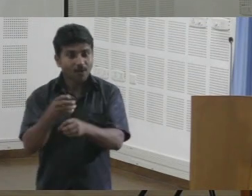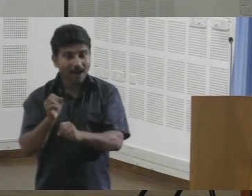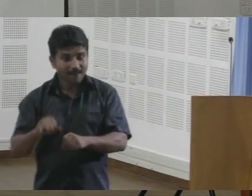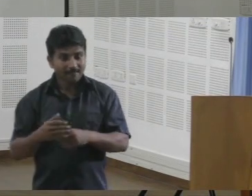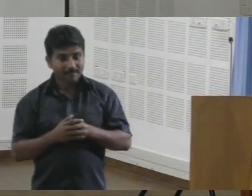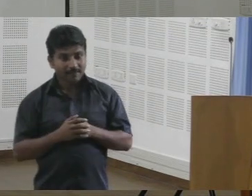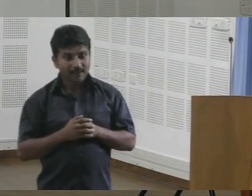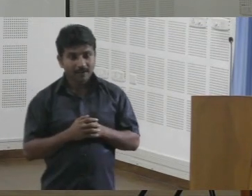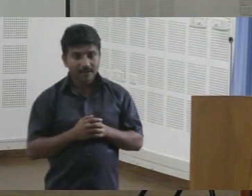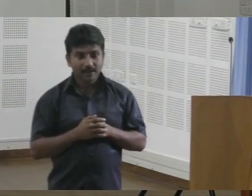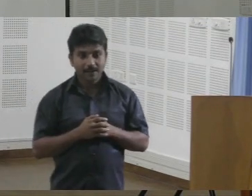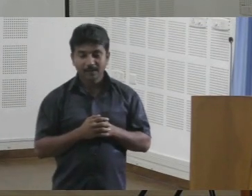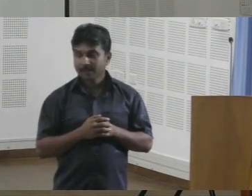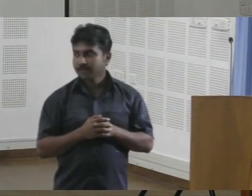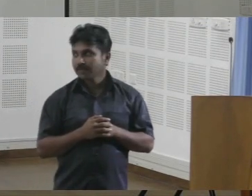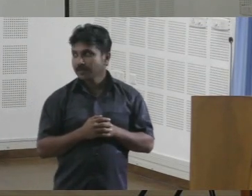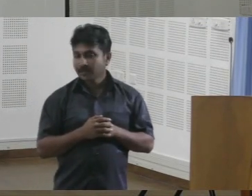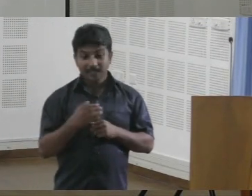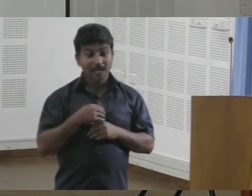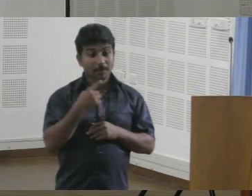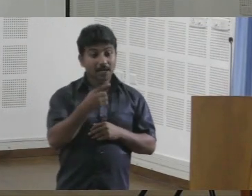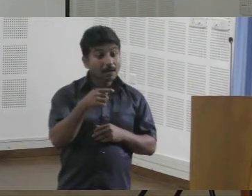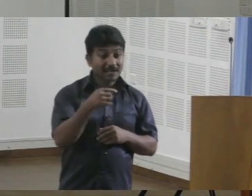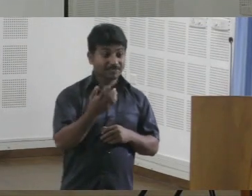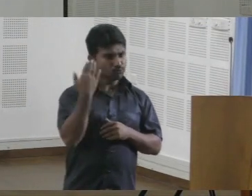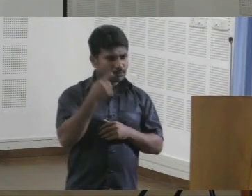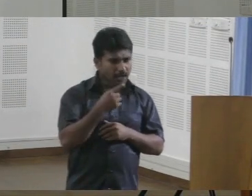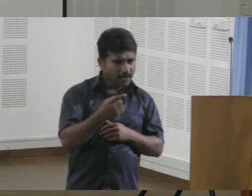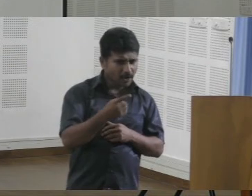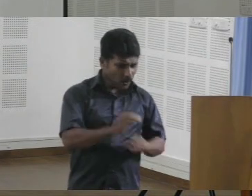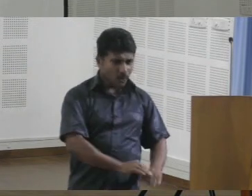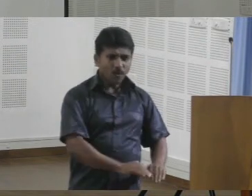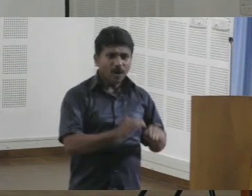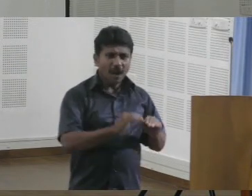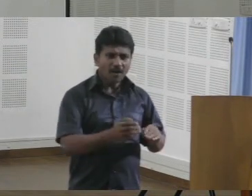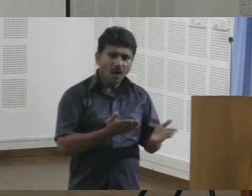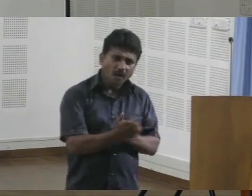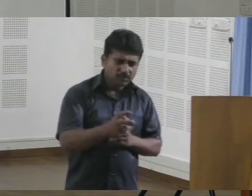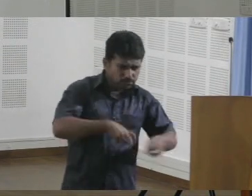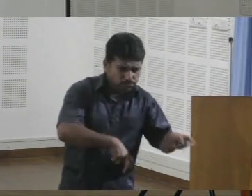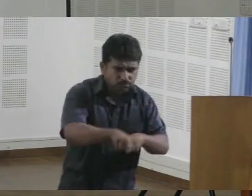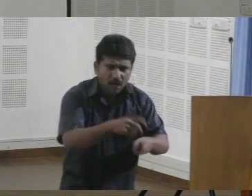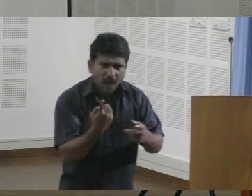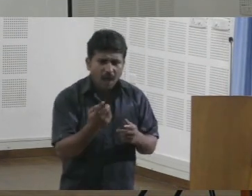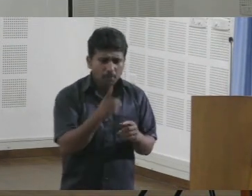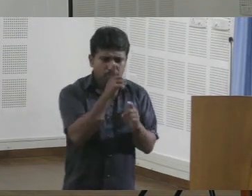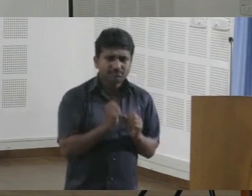പിന്നെ ഞാൻ പറഞ്ഞല്ലോ അദ്വൈത ഹൈപ്പർ ആക്ടിവിറ്റി മുമ്പേ മുതലുണ്ടായിരുന്നു, ADHD ഡയഗ്നോസ് ആയിരുന്നു.